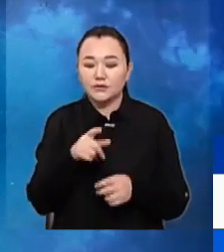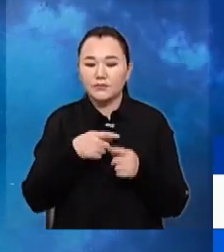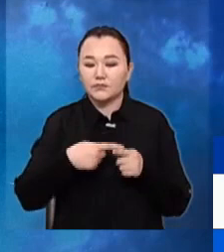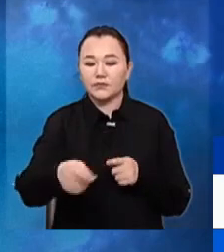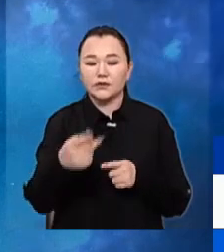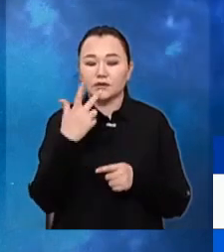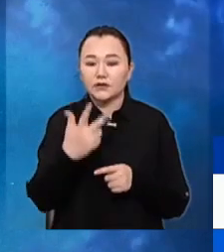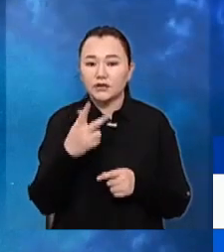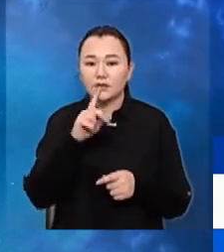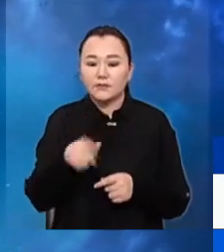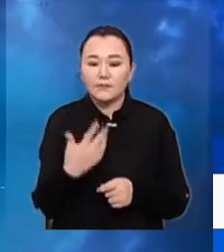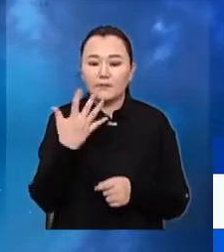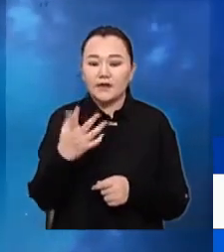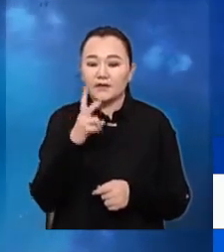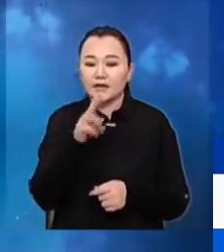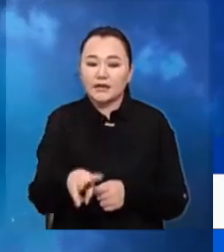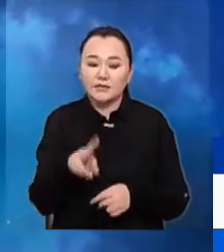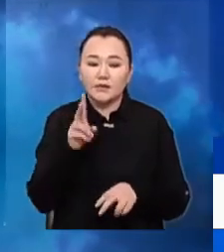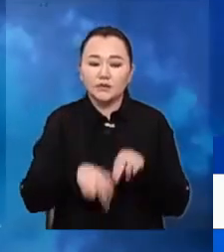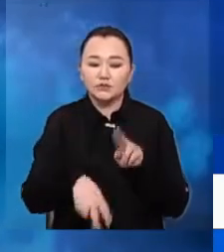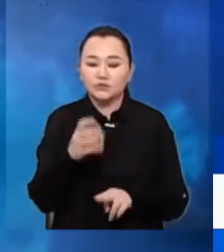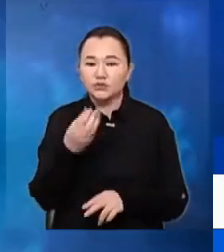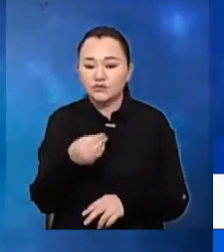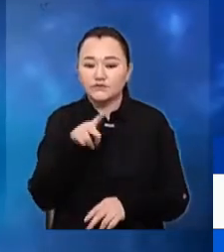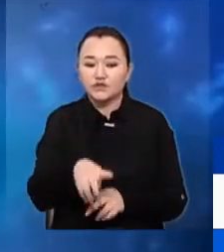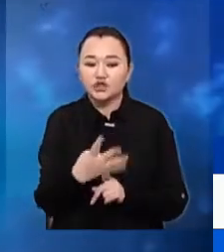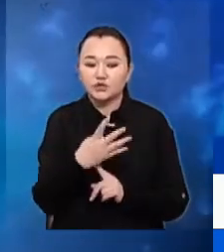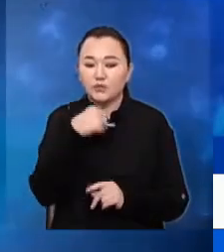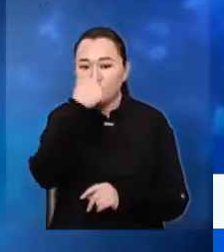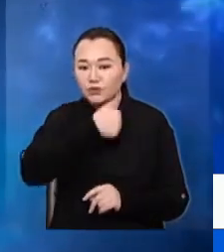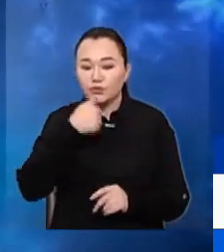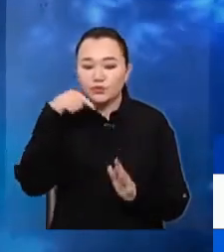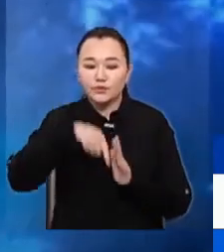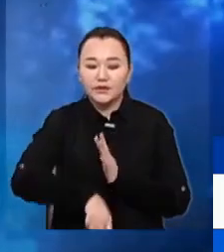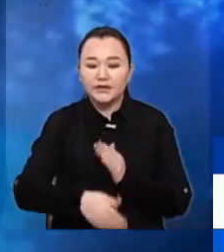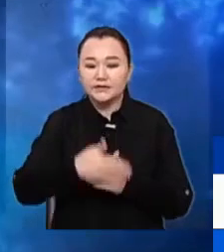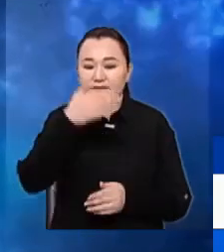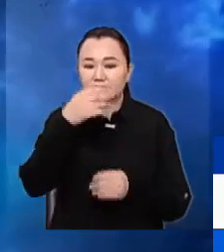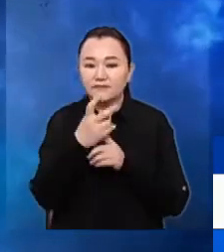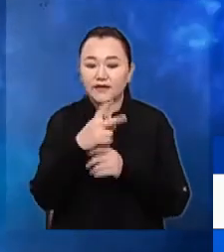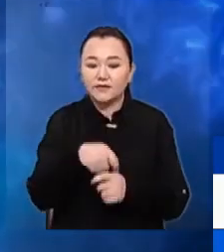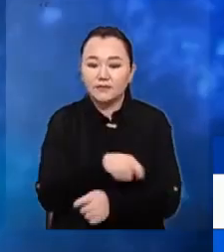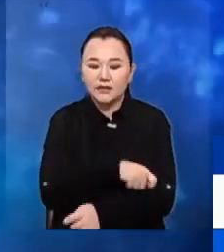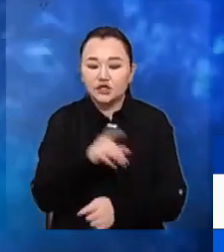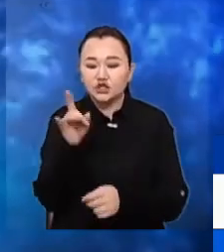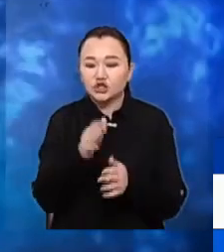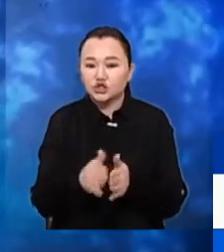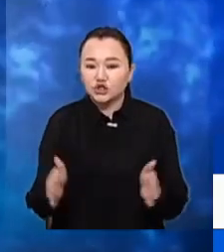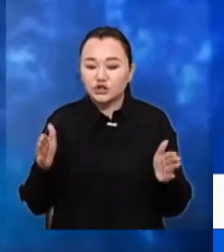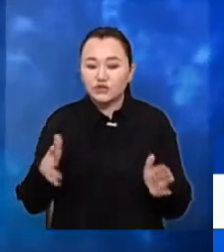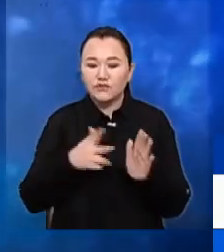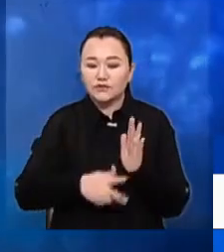более 3,5 километров, построенной еще в 2004 году. Глубина стены составит 12 метров, ширина